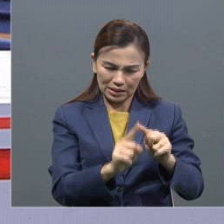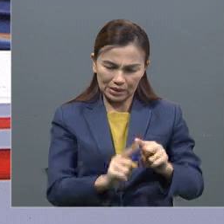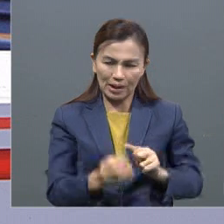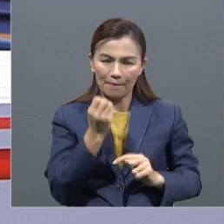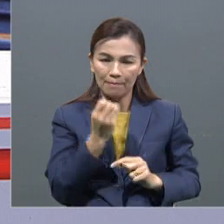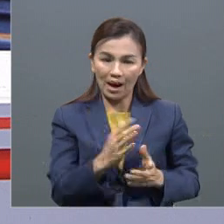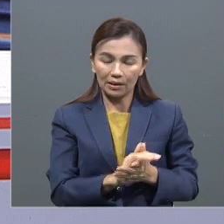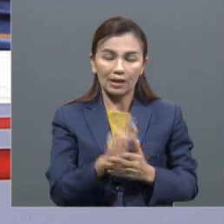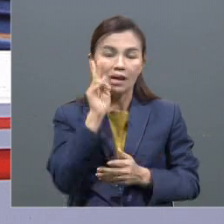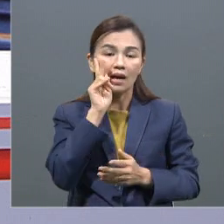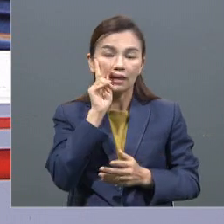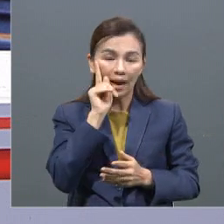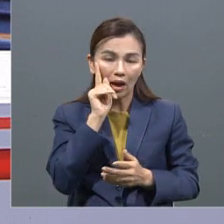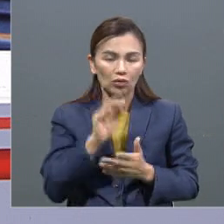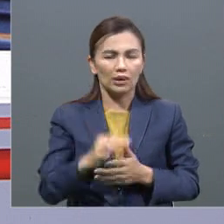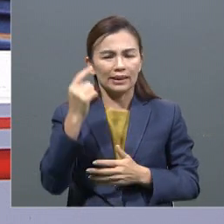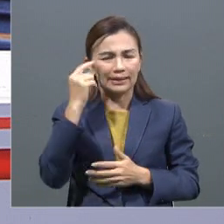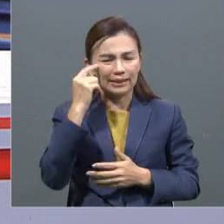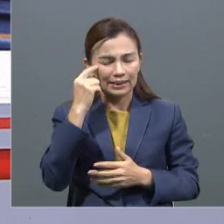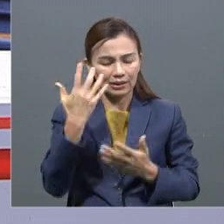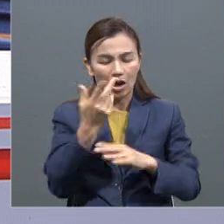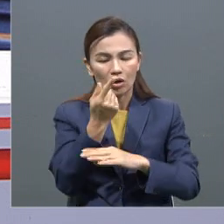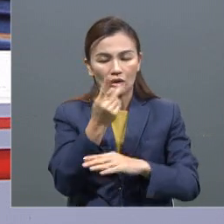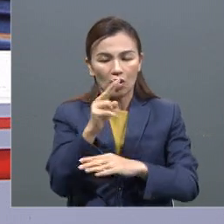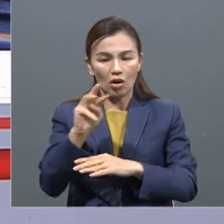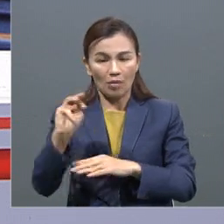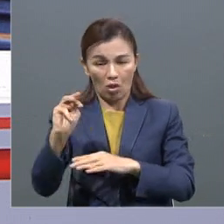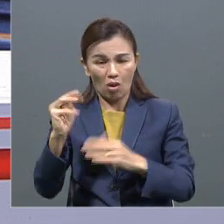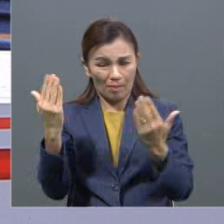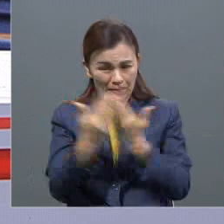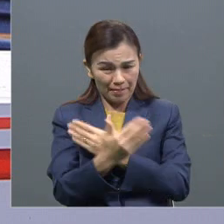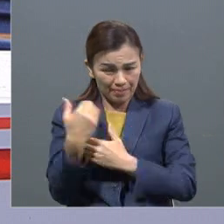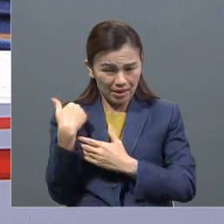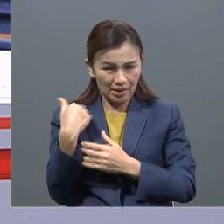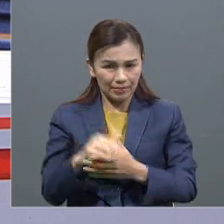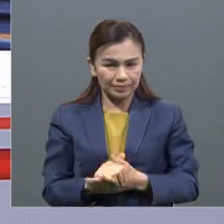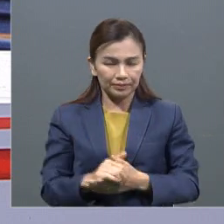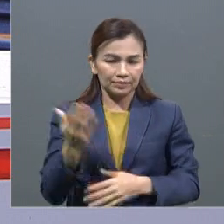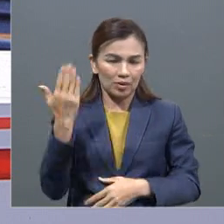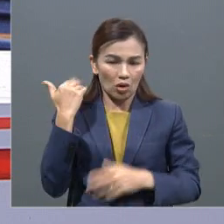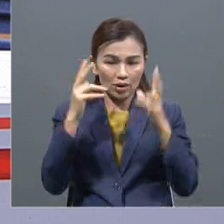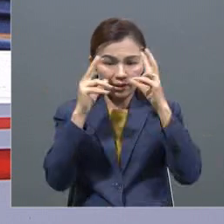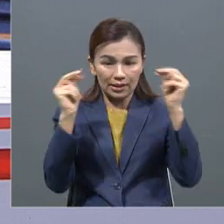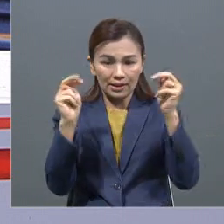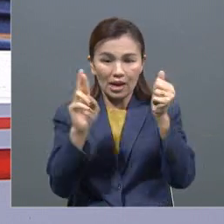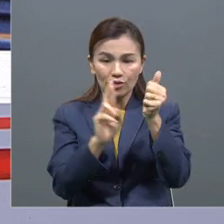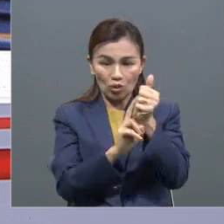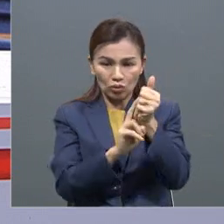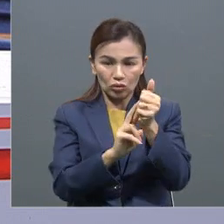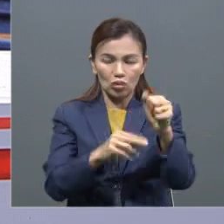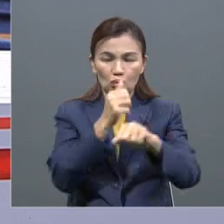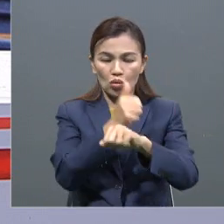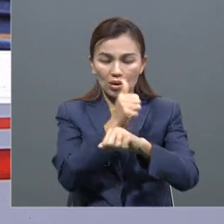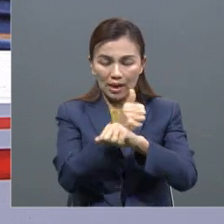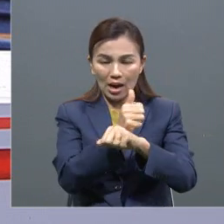ผลกระแสข่าวเอ๊ะจะมีการปรับครม.หรือเปล่า อ๋อเพราะว่าวันก่อนเนี่ยท่านรองนายกแล้วก็หัวหน้าพรรครวมไทยสร้างช